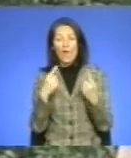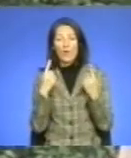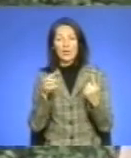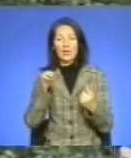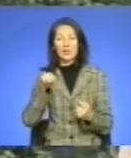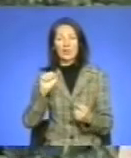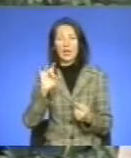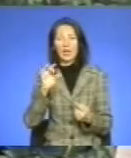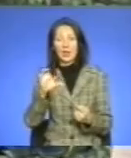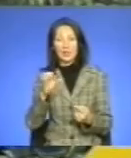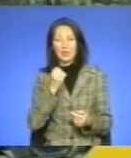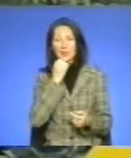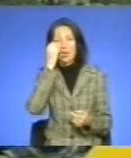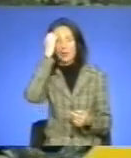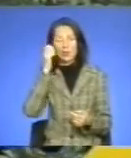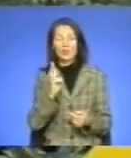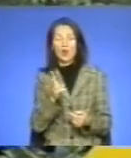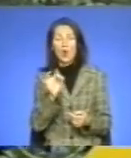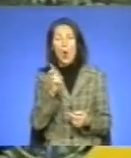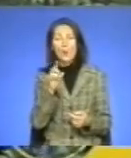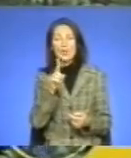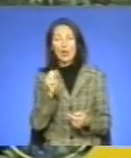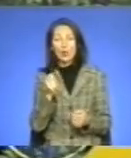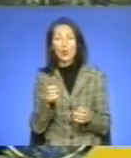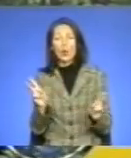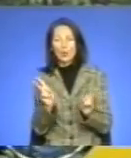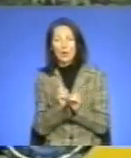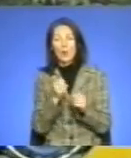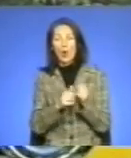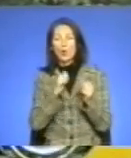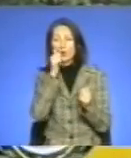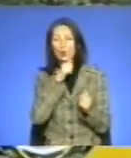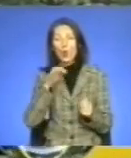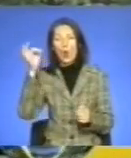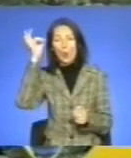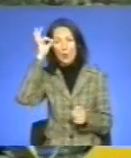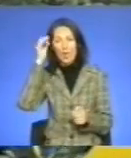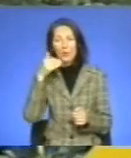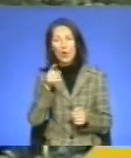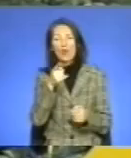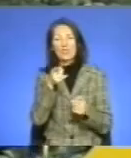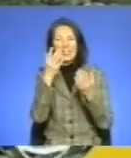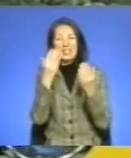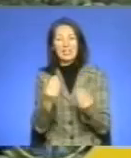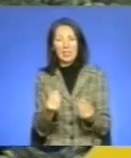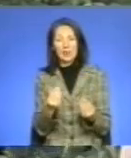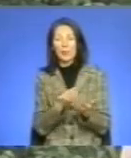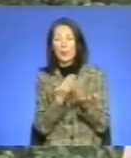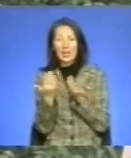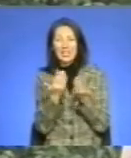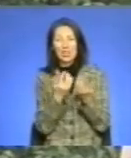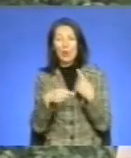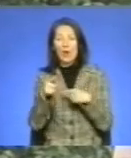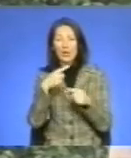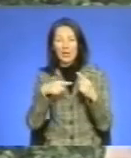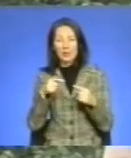Дякуючи Кобзарю, власне, ми збираємося кожного року і поминаємо його в ці дні, перечитуємо і